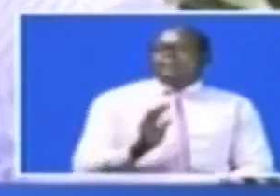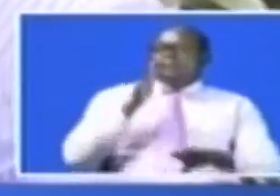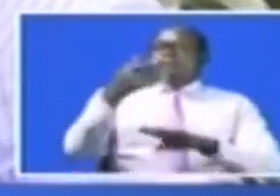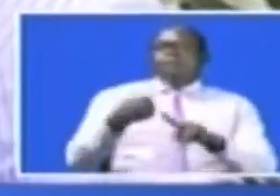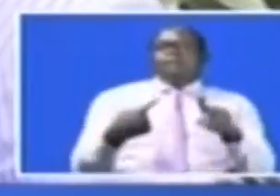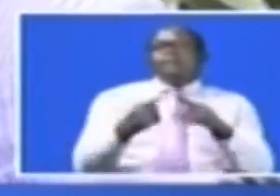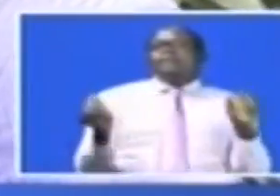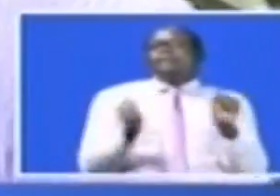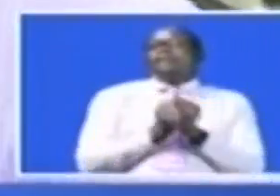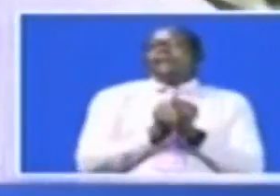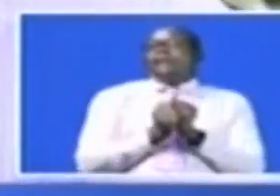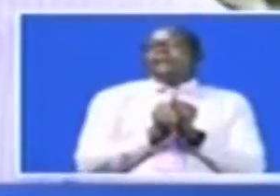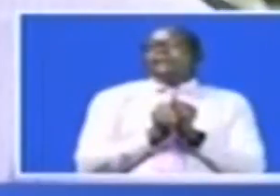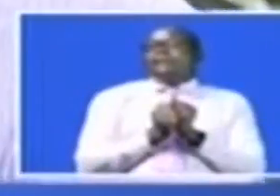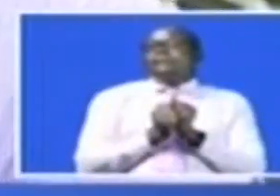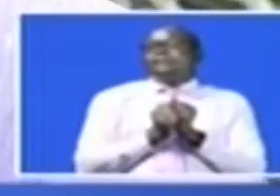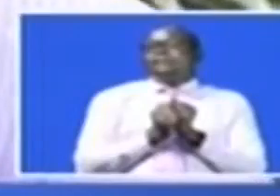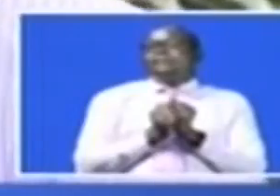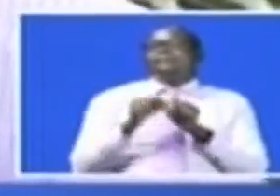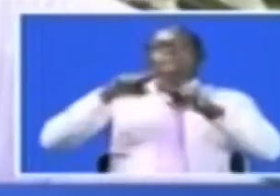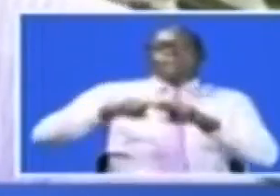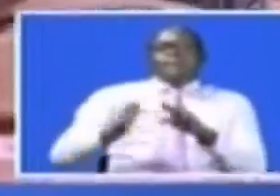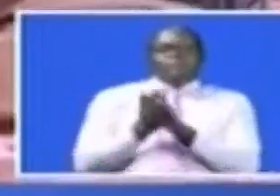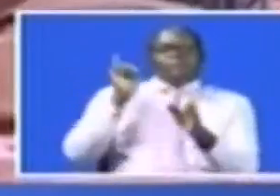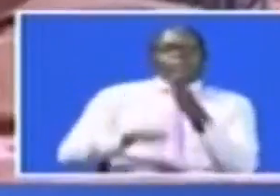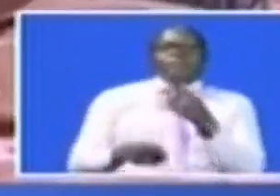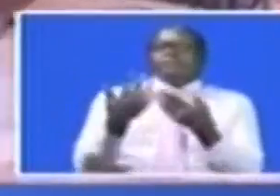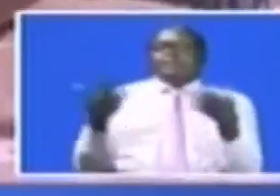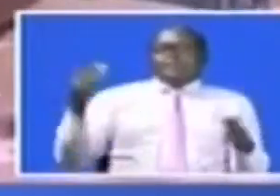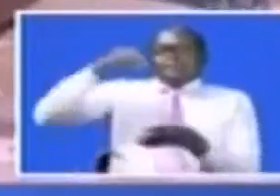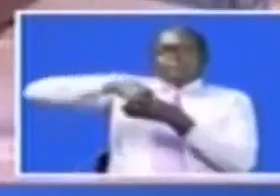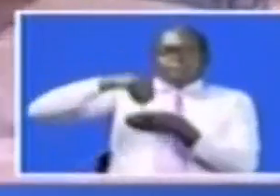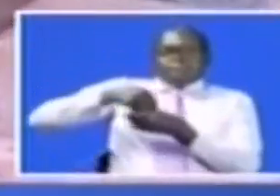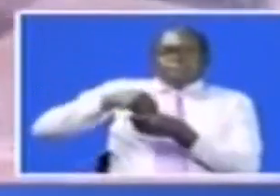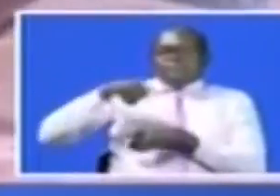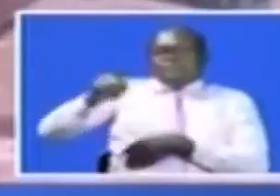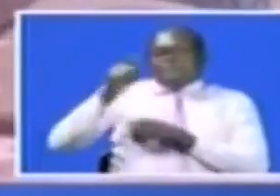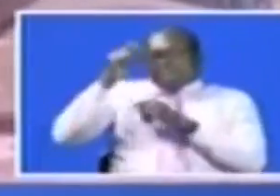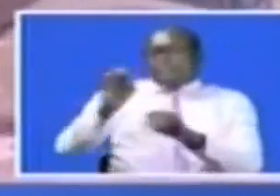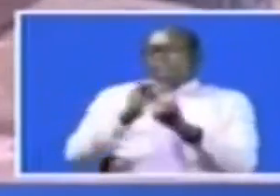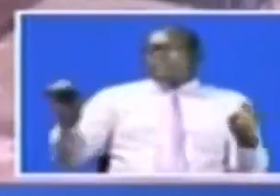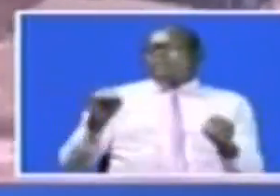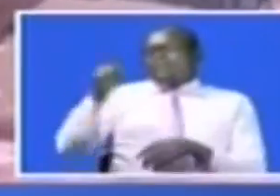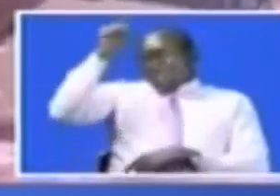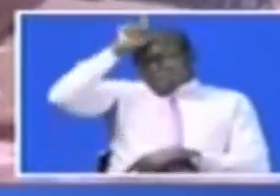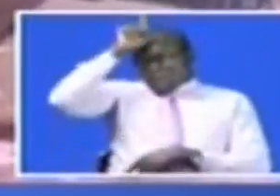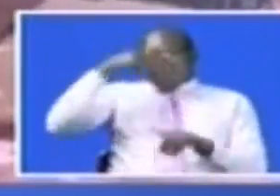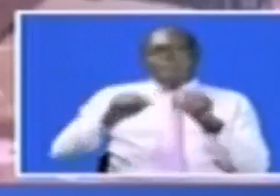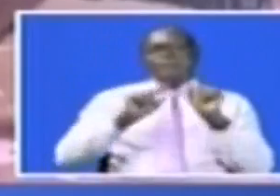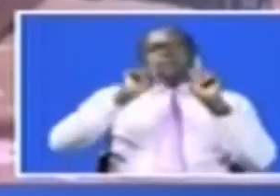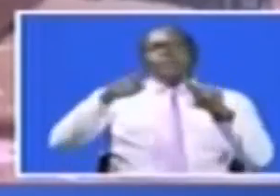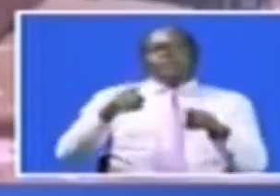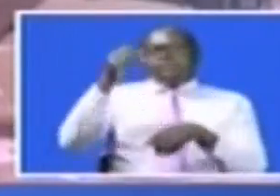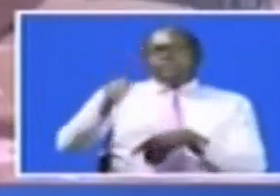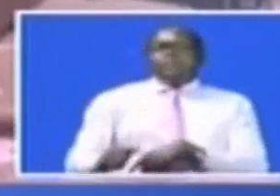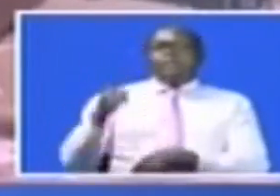ikae zaidi ya miaka kumi kufuatana na ile mitambo ambayo iko ndani. Kwa kuwa mtume hana heshima nyumbani, anaendeleza